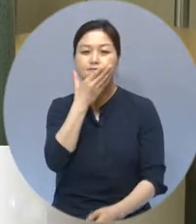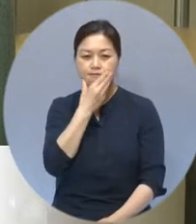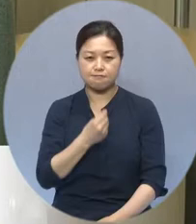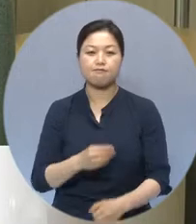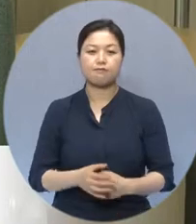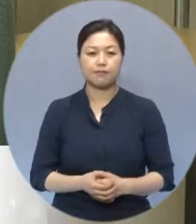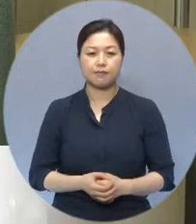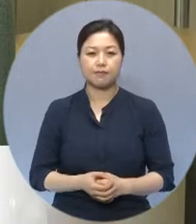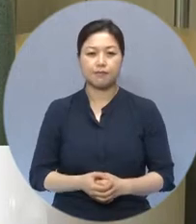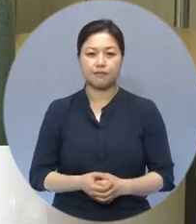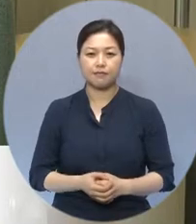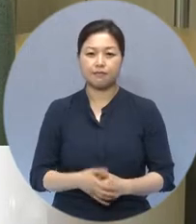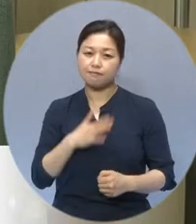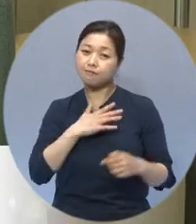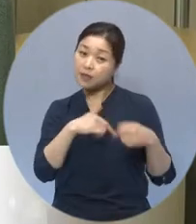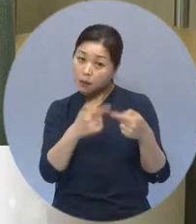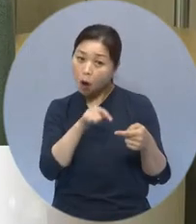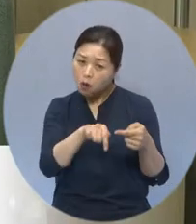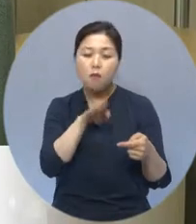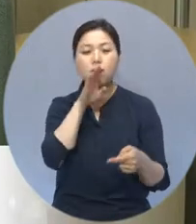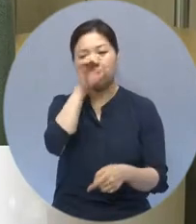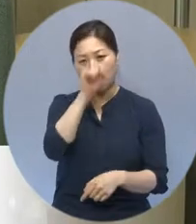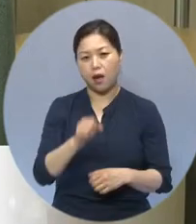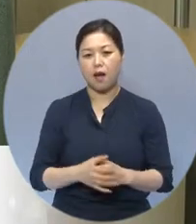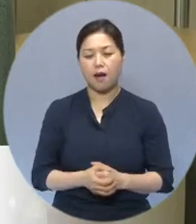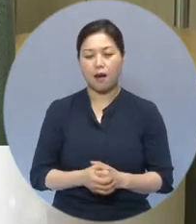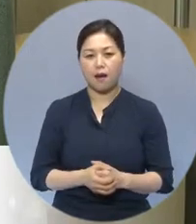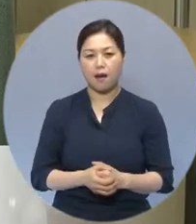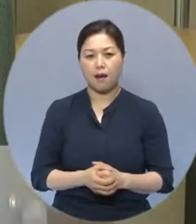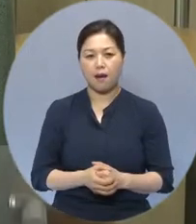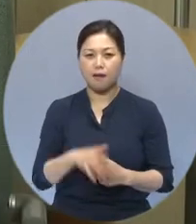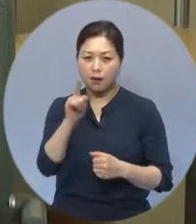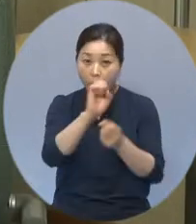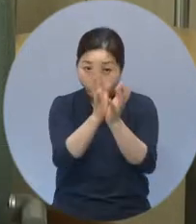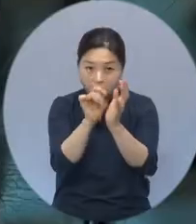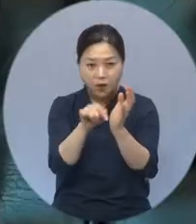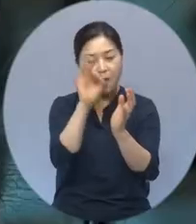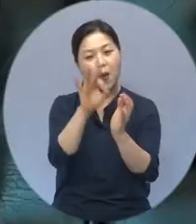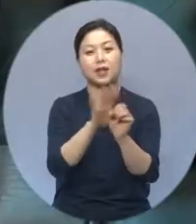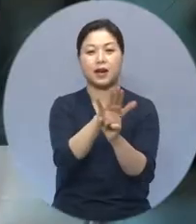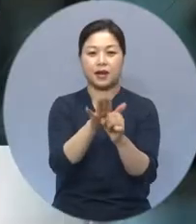행복해요. 나는 제일 이것이 제일로 좋아요. 사랑스럽고요.